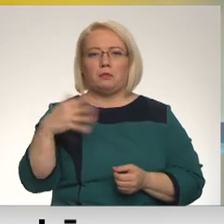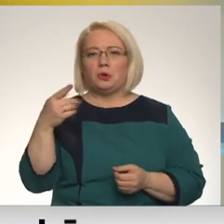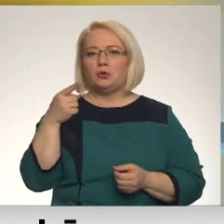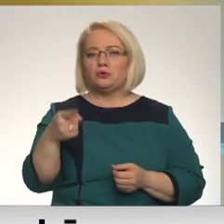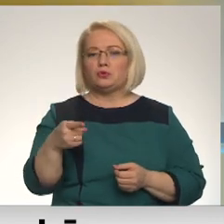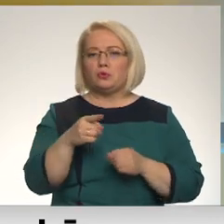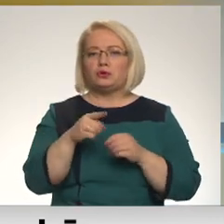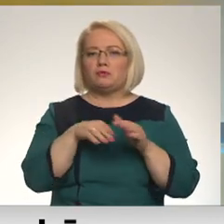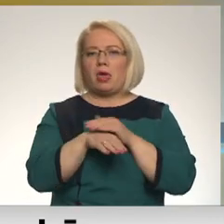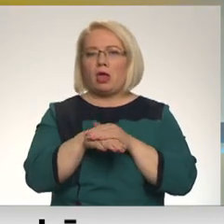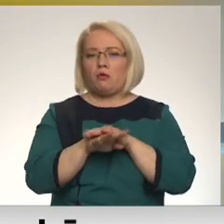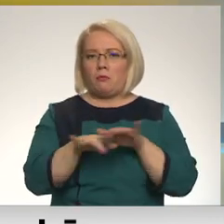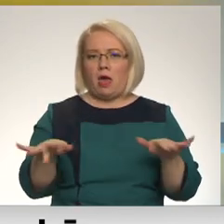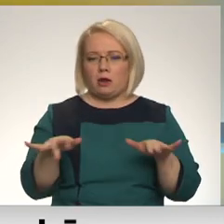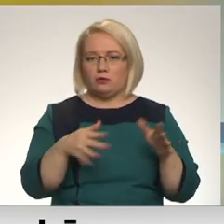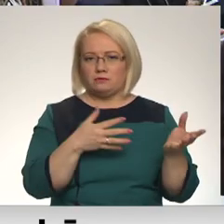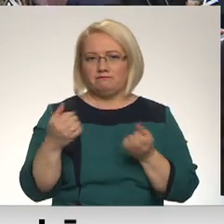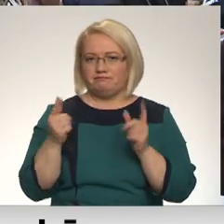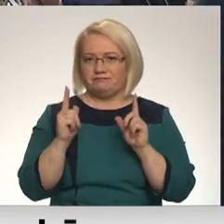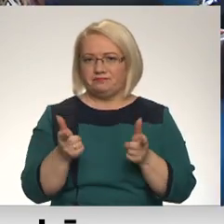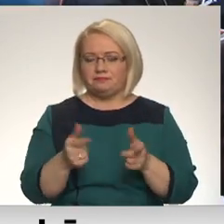bērnu. Vairāk bija Tanstrate.